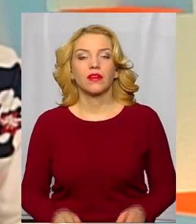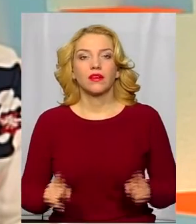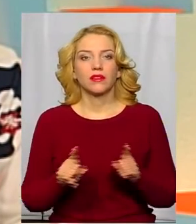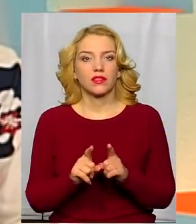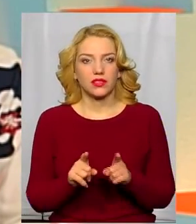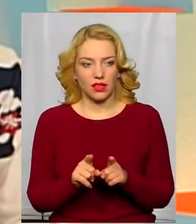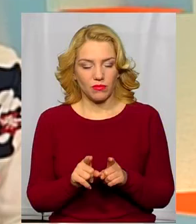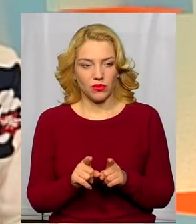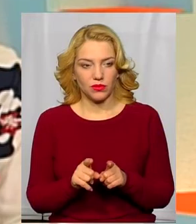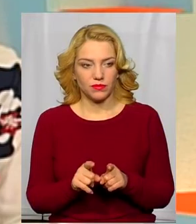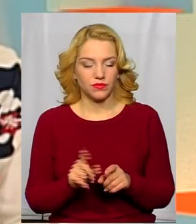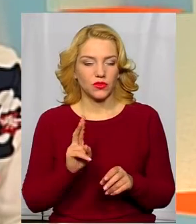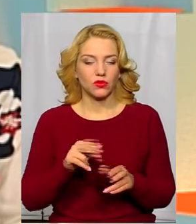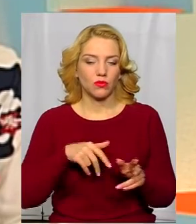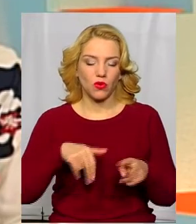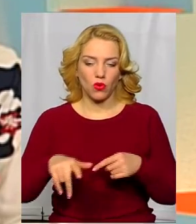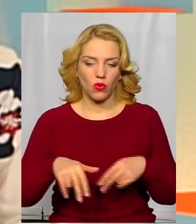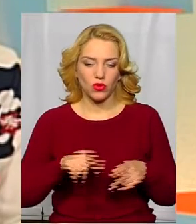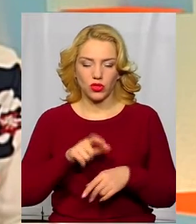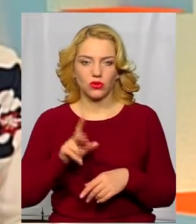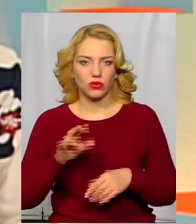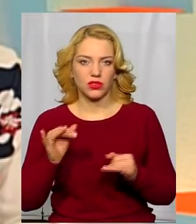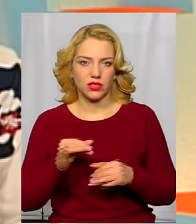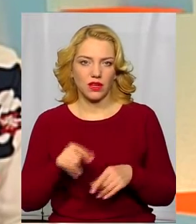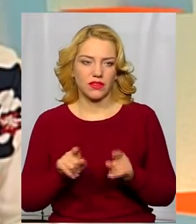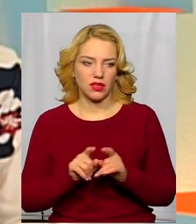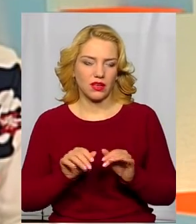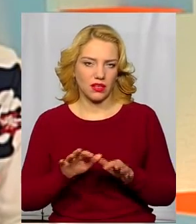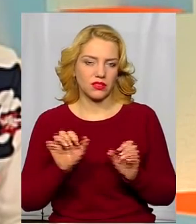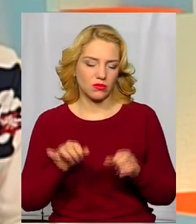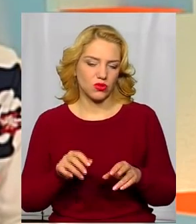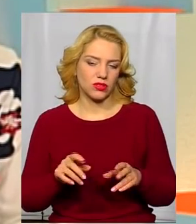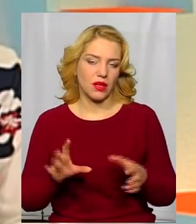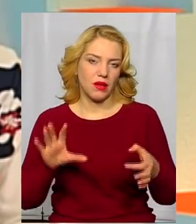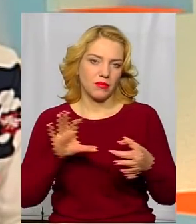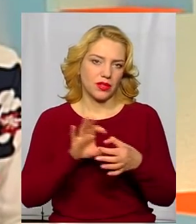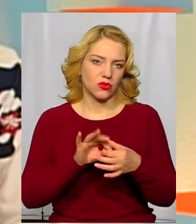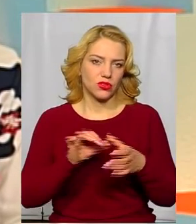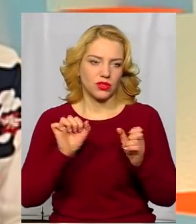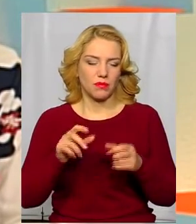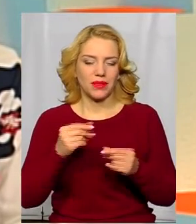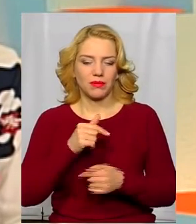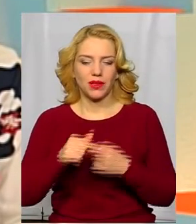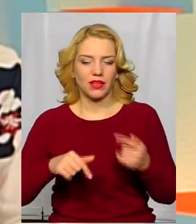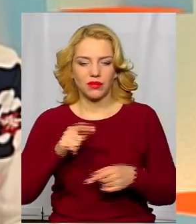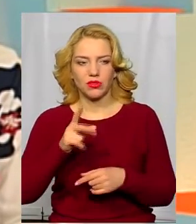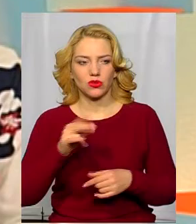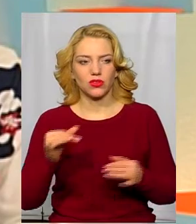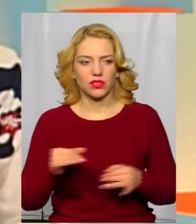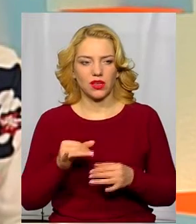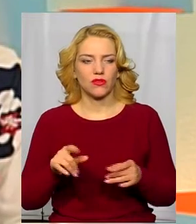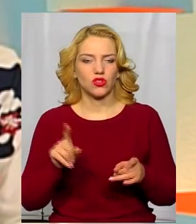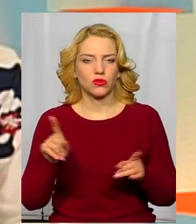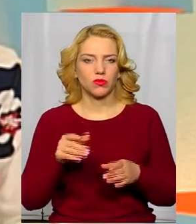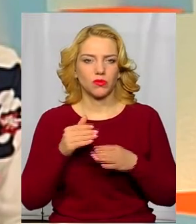само прохожі люди, кому цікава ця акція, може також підключитися. Підприємці, яким цікаво також